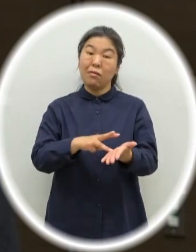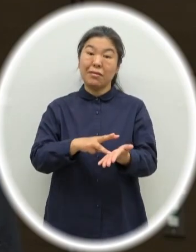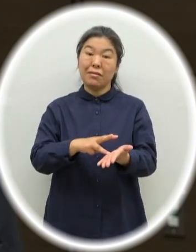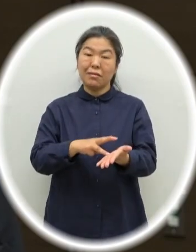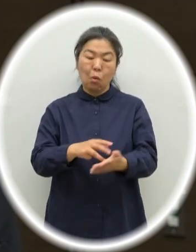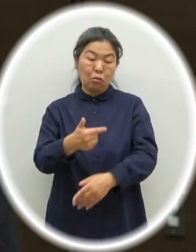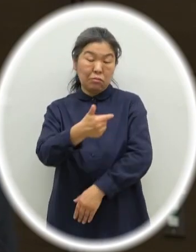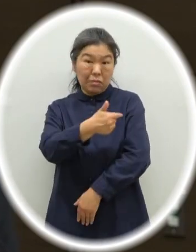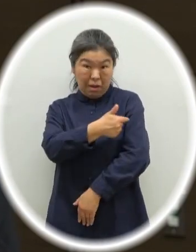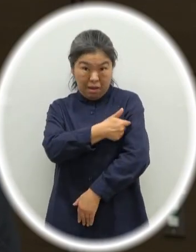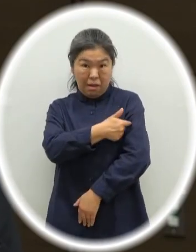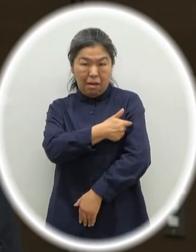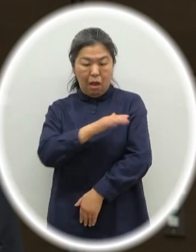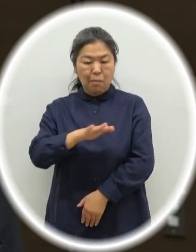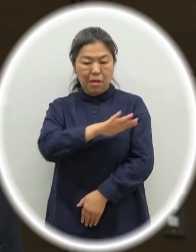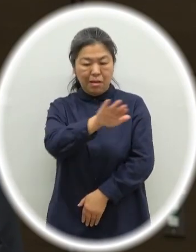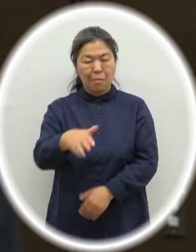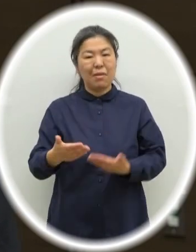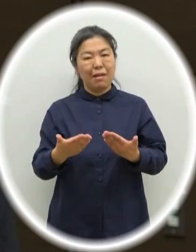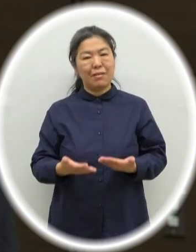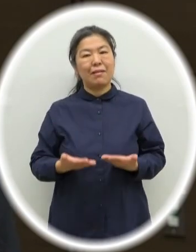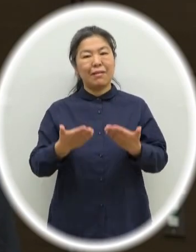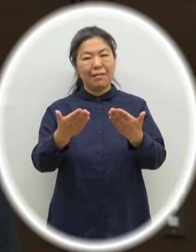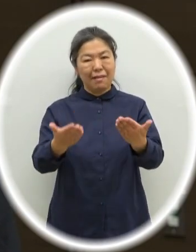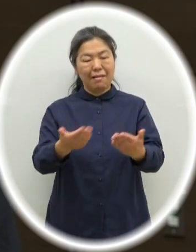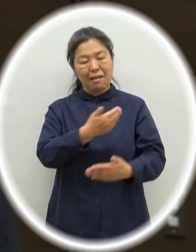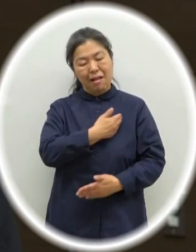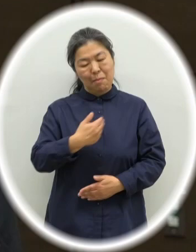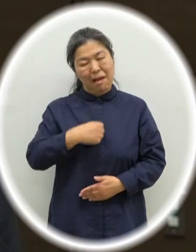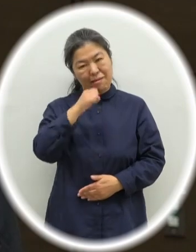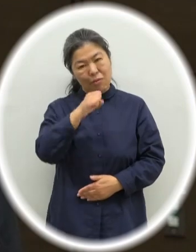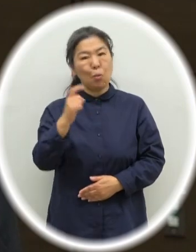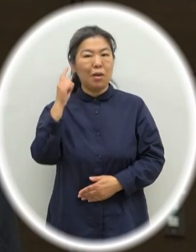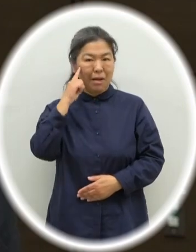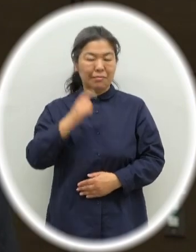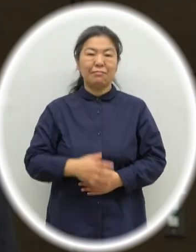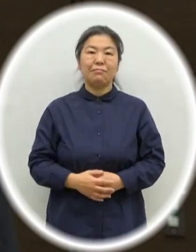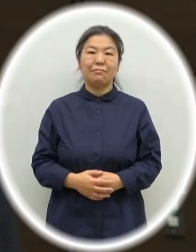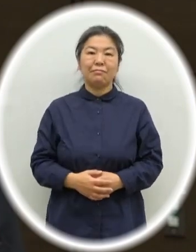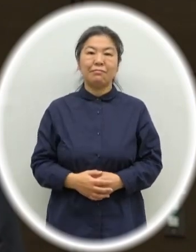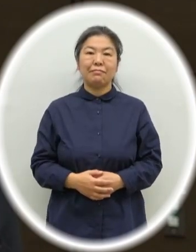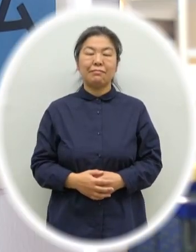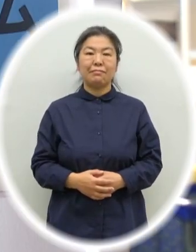このワクチンを注射することによって少しでも安心感を与えられたと思います。